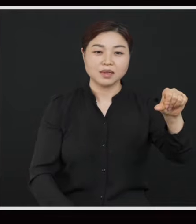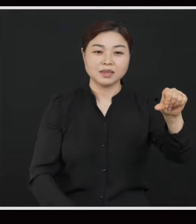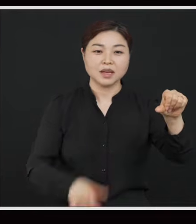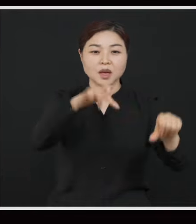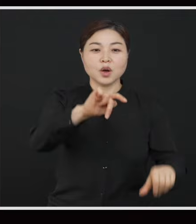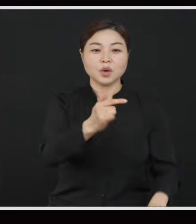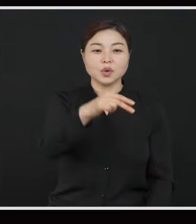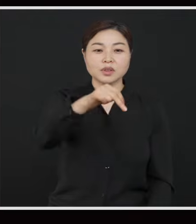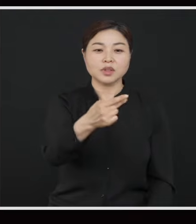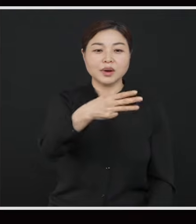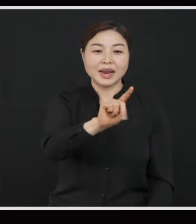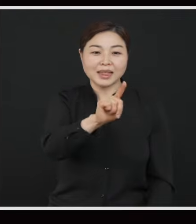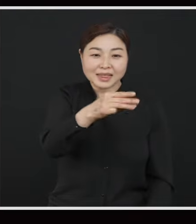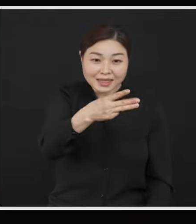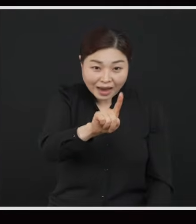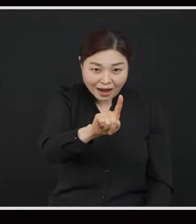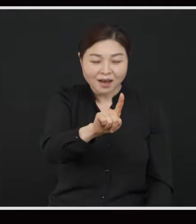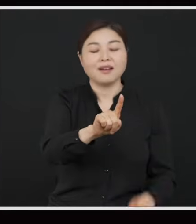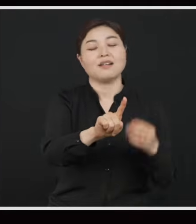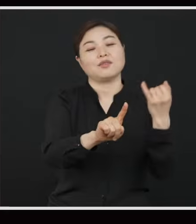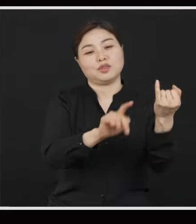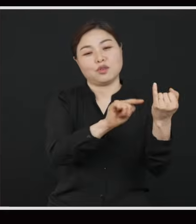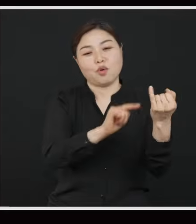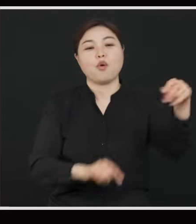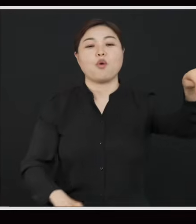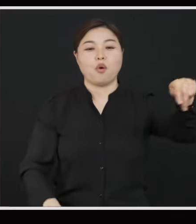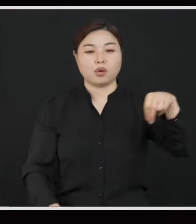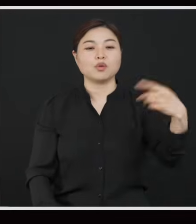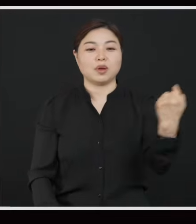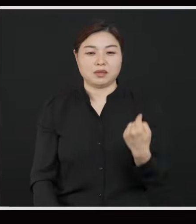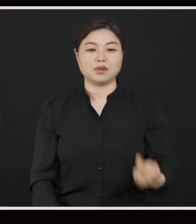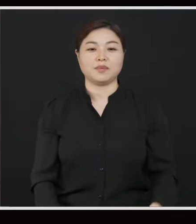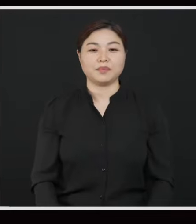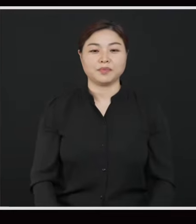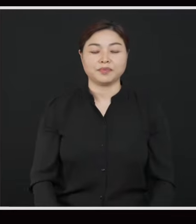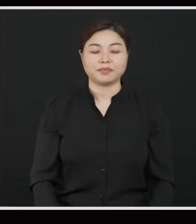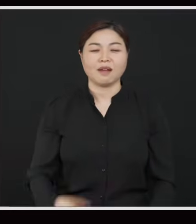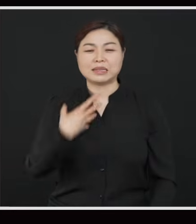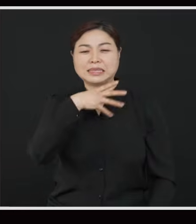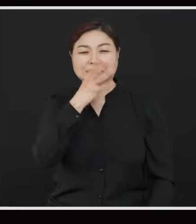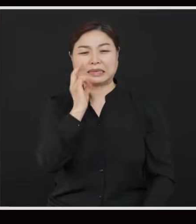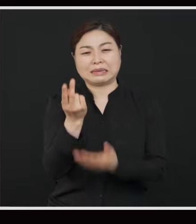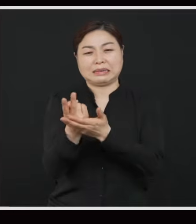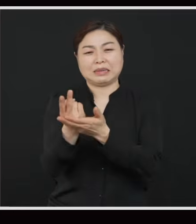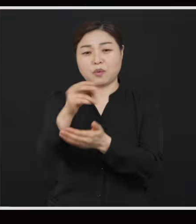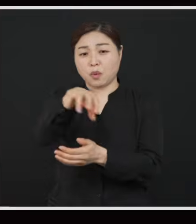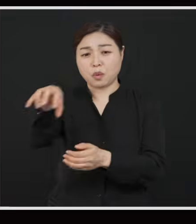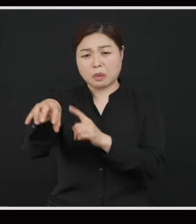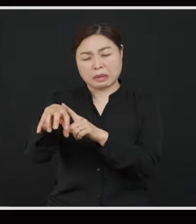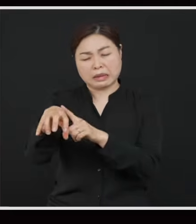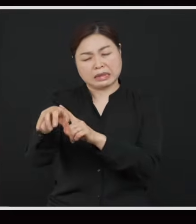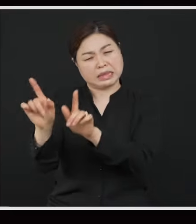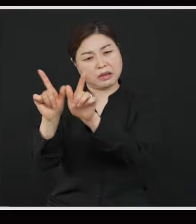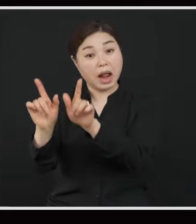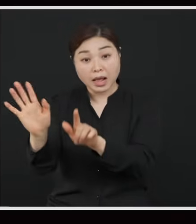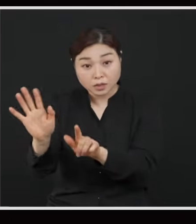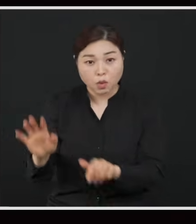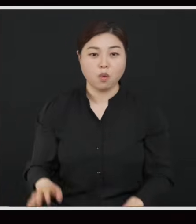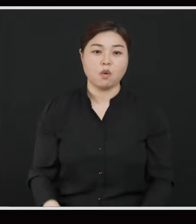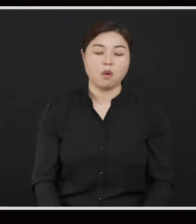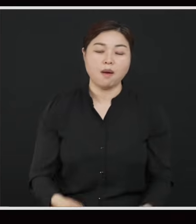멜리스라는 할머니도 걸어서 오셨어요. 그리고 뭐 요양원에서 고생하는 분들이 아니라